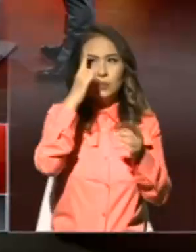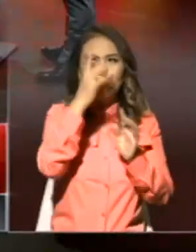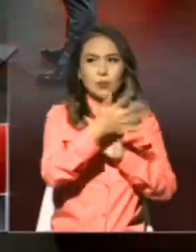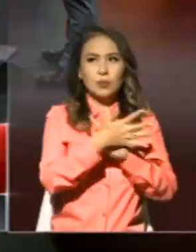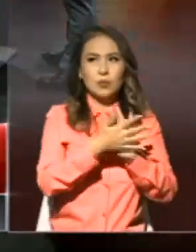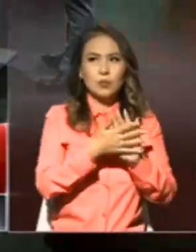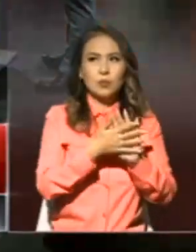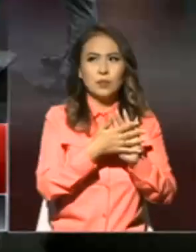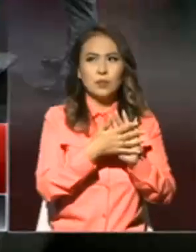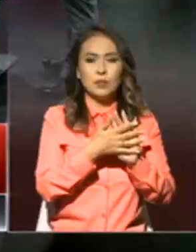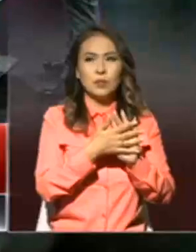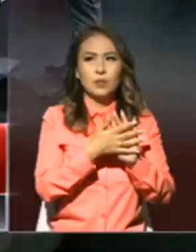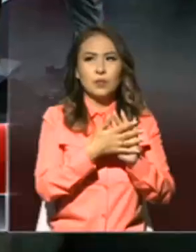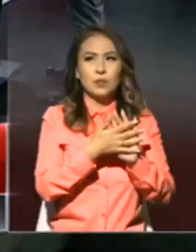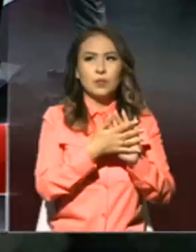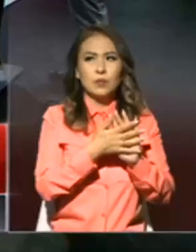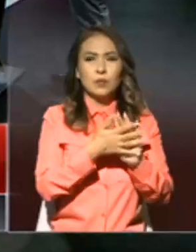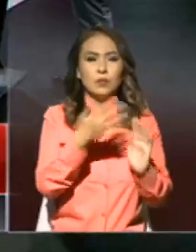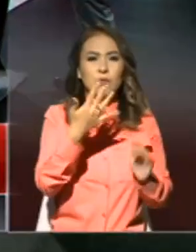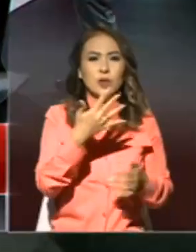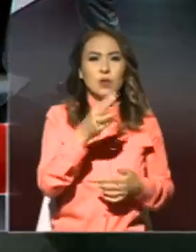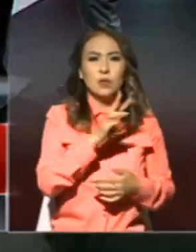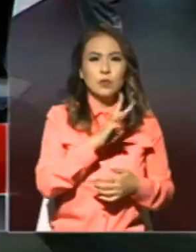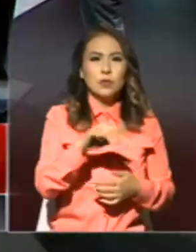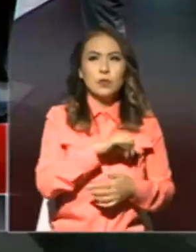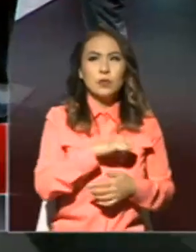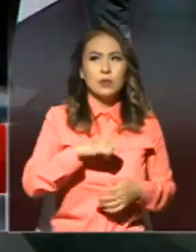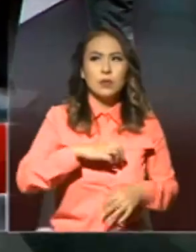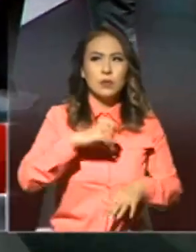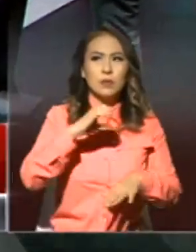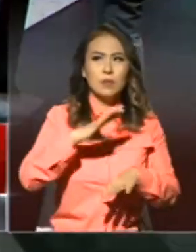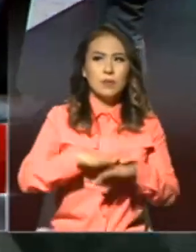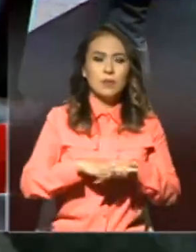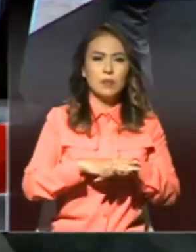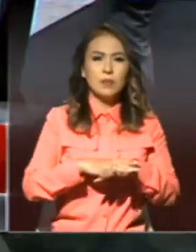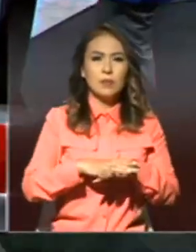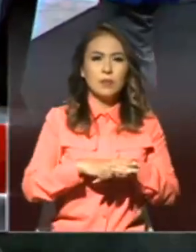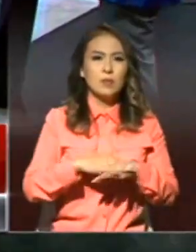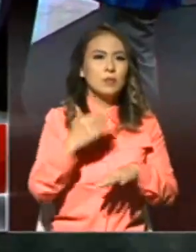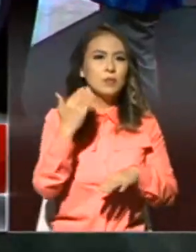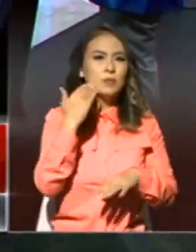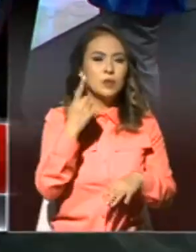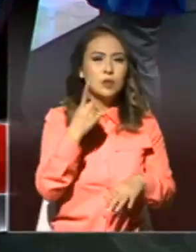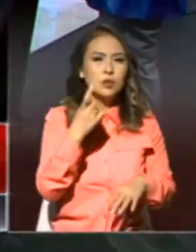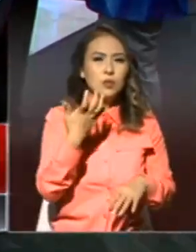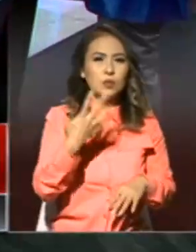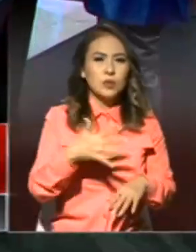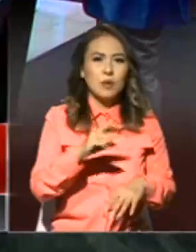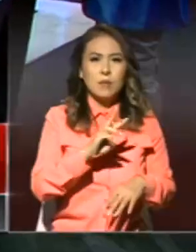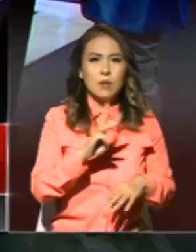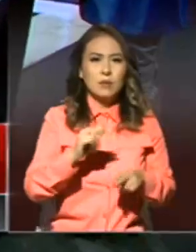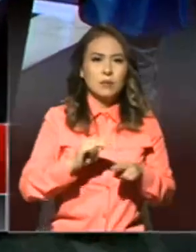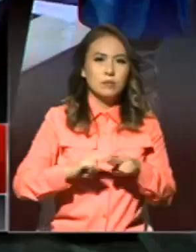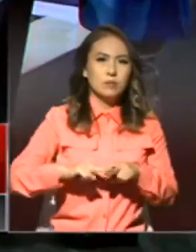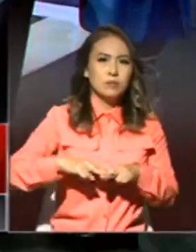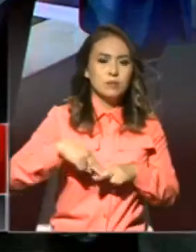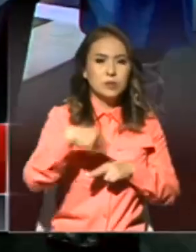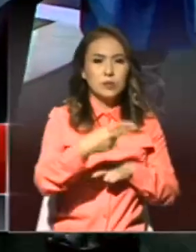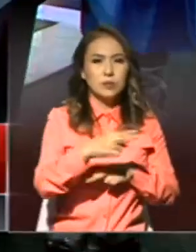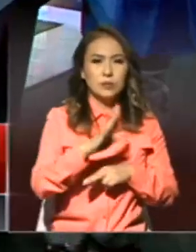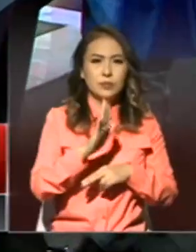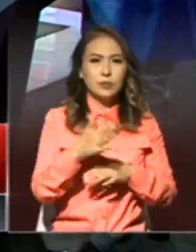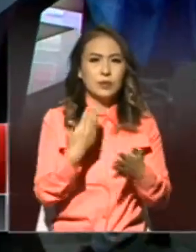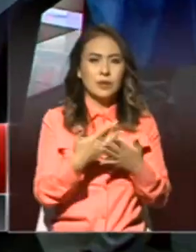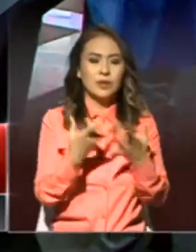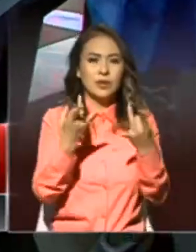қарапайым арифметика түсінікті болу үшін, 50 миллионды сіз банкке кемі 150 миллион қып қайтарып бересіз. Коммерциялық банктерге. Коммерциялық